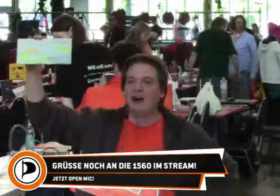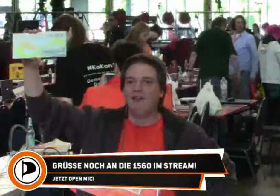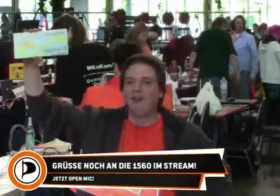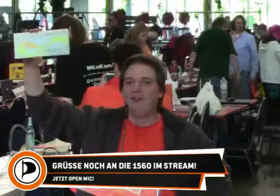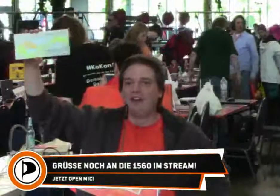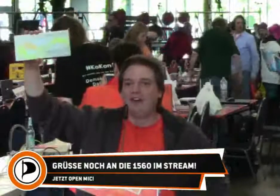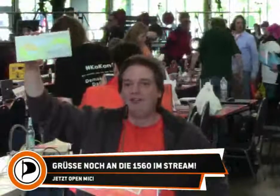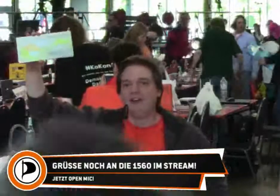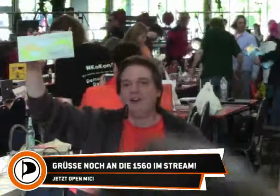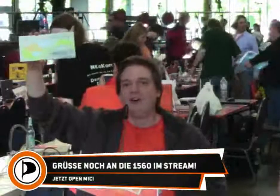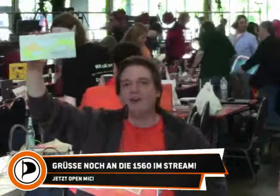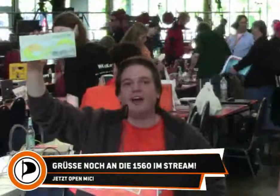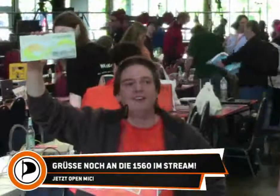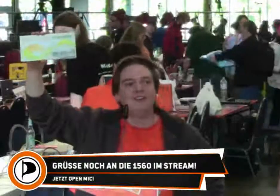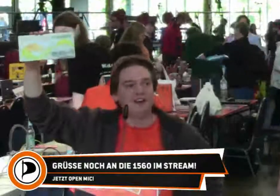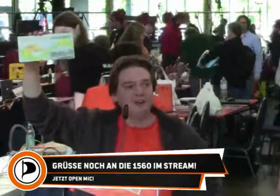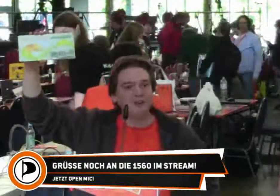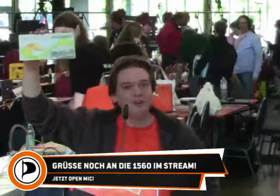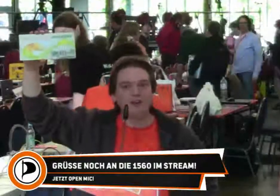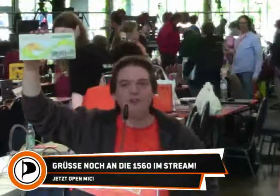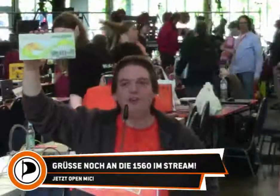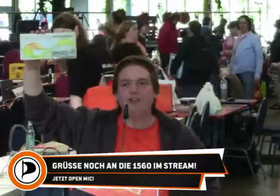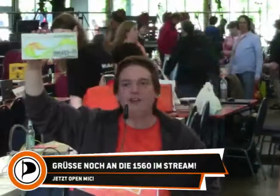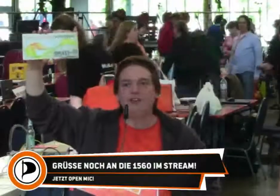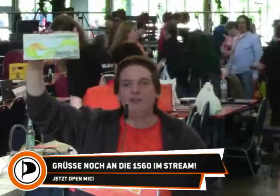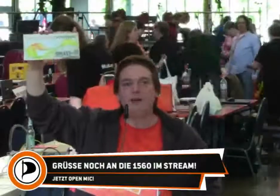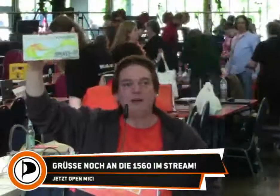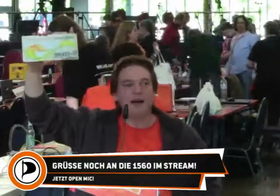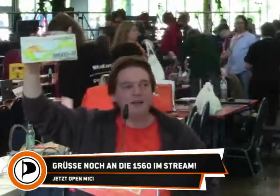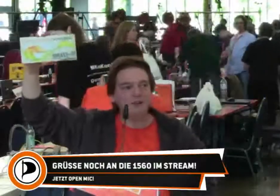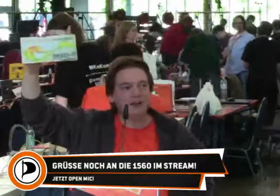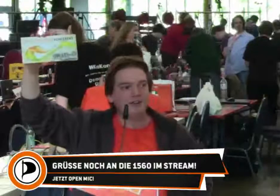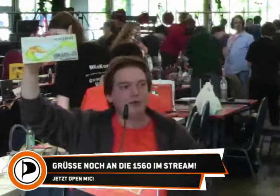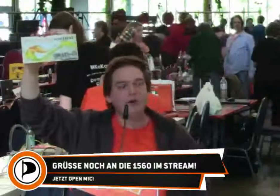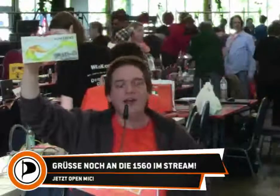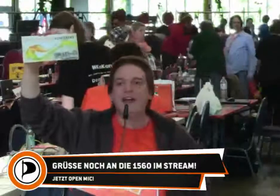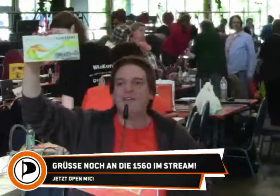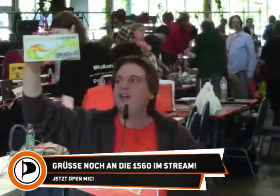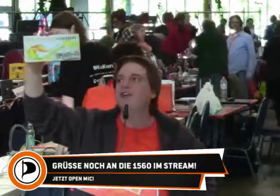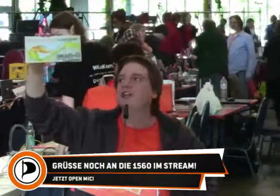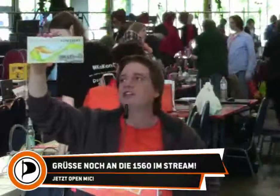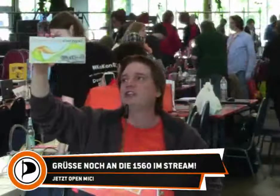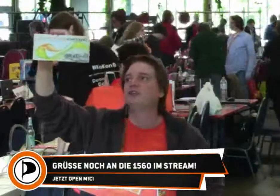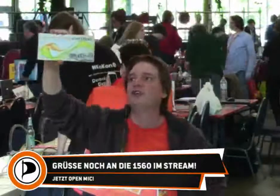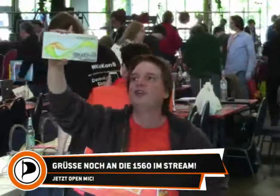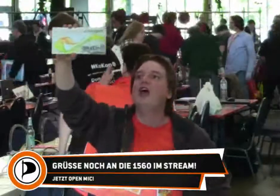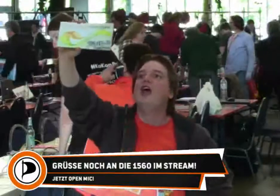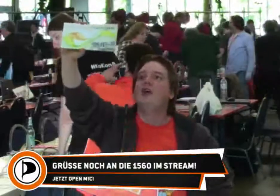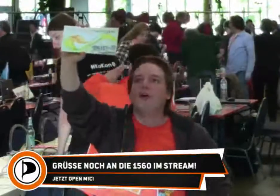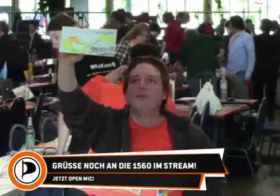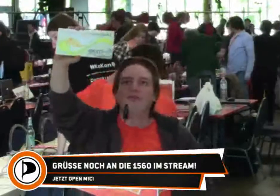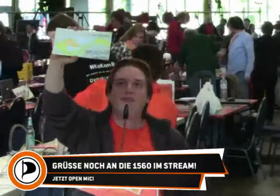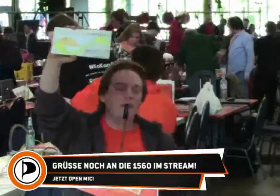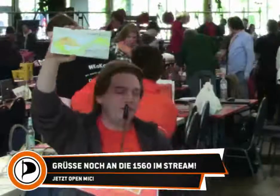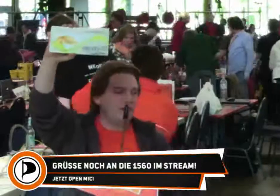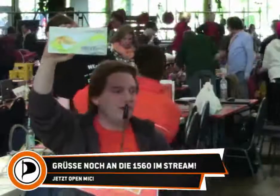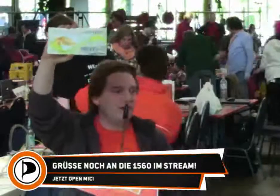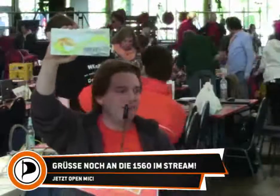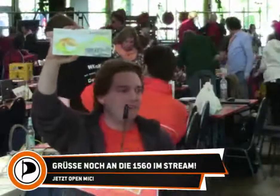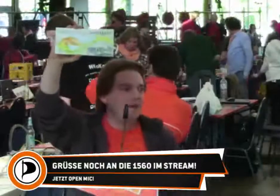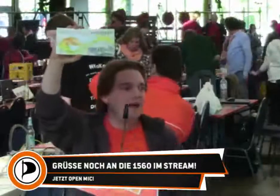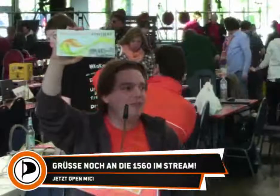auf die verkehrswendekonferenz in Düsseldorf hinzuweisen von der Piratenfraktion NRW veranstaltet wird vom